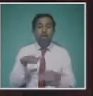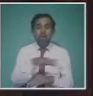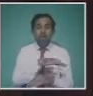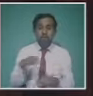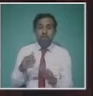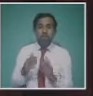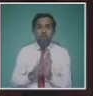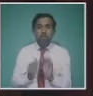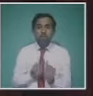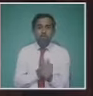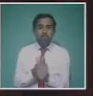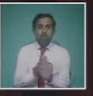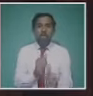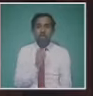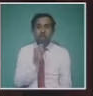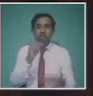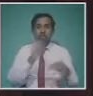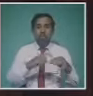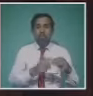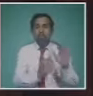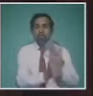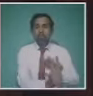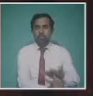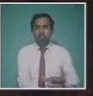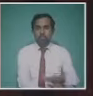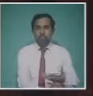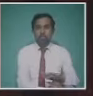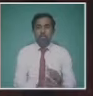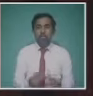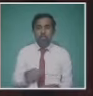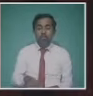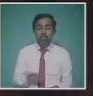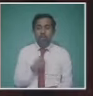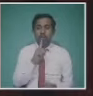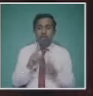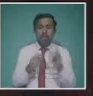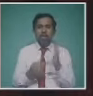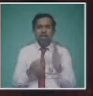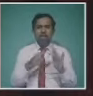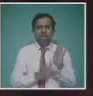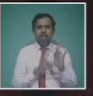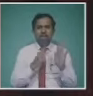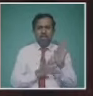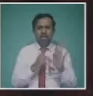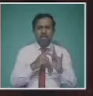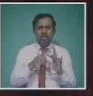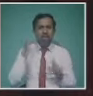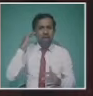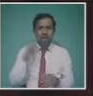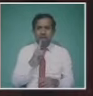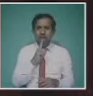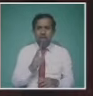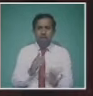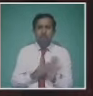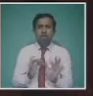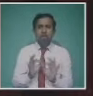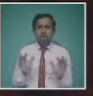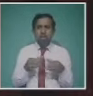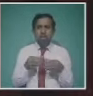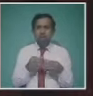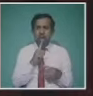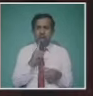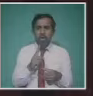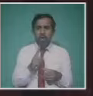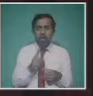සියල්ල පස්සේ යනවා සැබෑ ප්‍රශ්න යට වෙනවා දැන් මේ මොහොතේ කතා කරනවා තිල්නි පියුමාළු කියලා ඒකට මාධ්‍ය වේදින් කියනවා මාධ්‍ය ආයතන මාධ්‍ය කියනවා